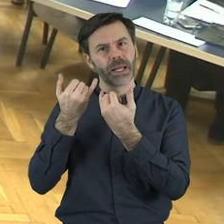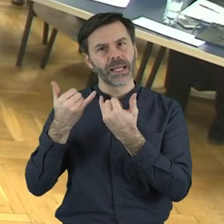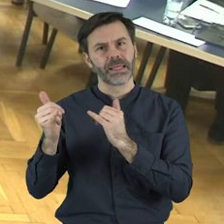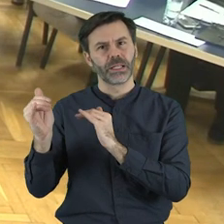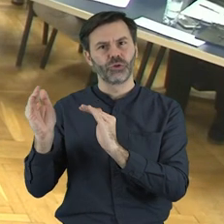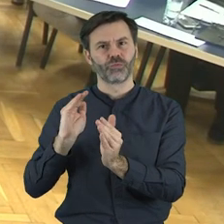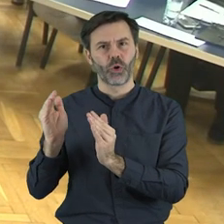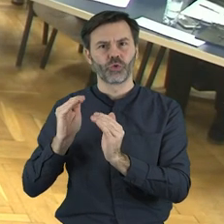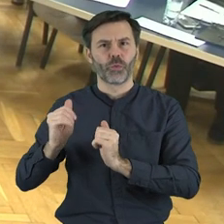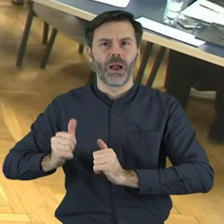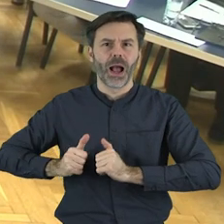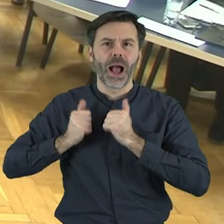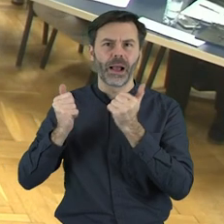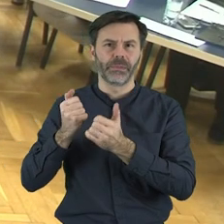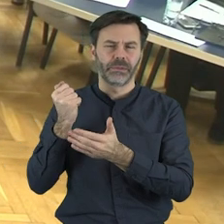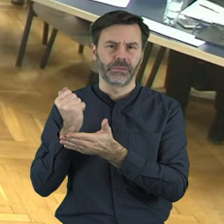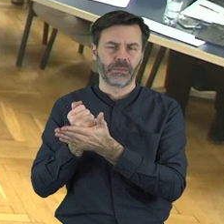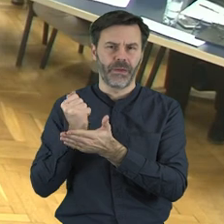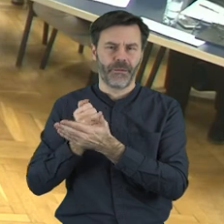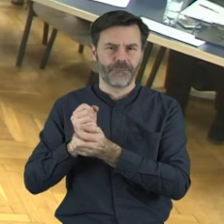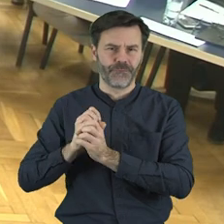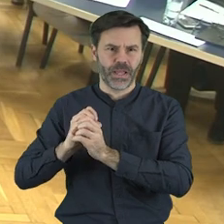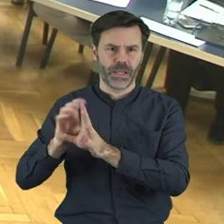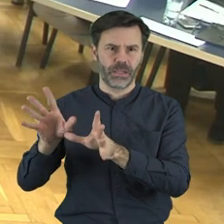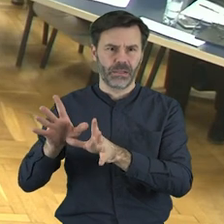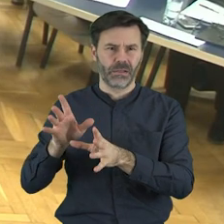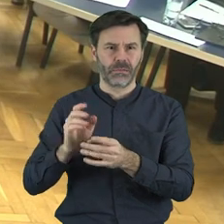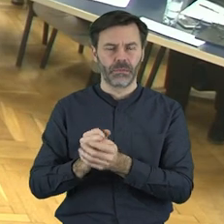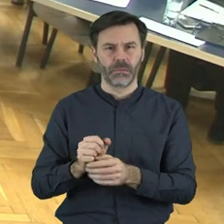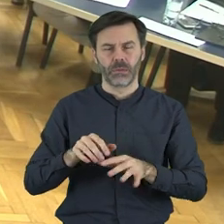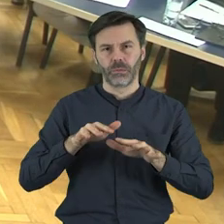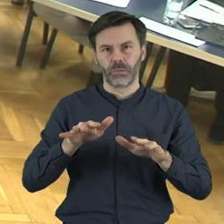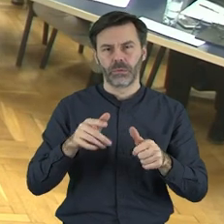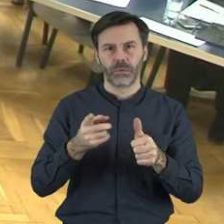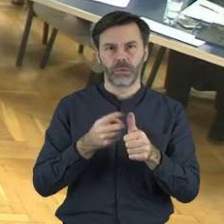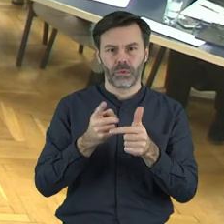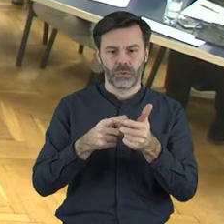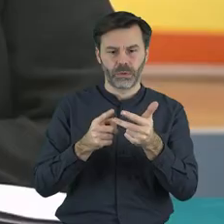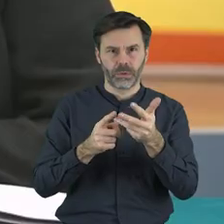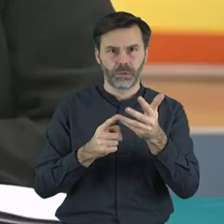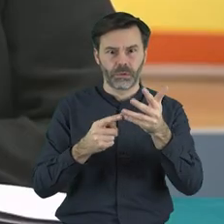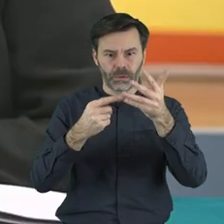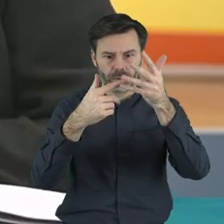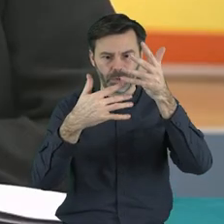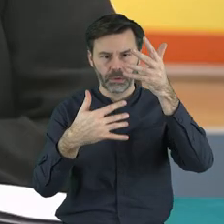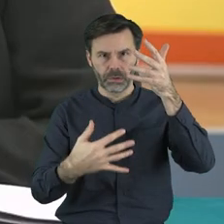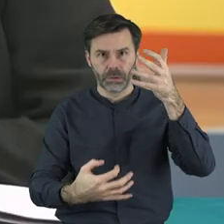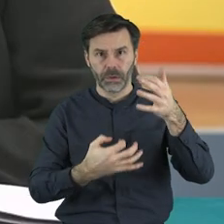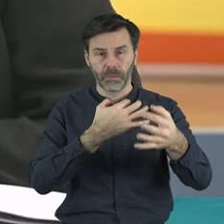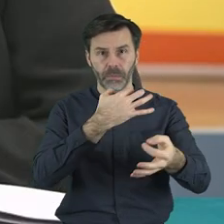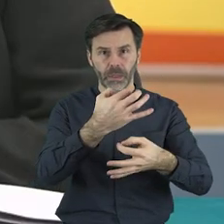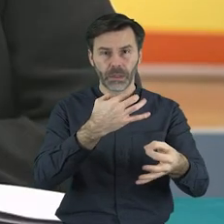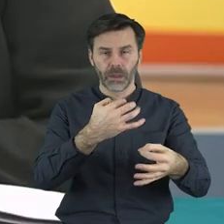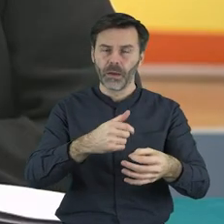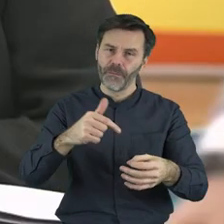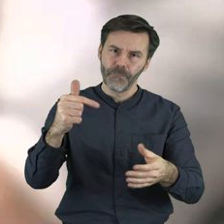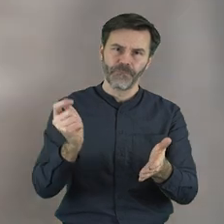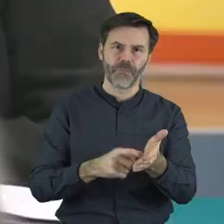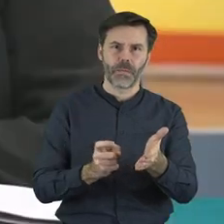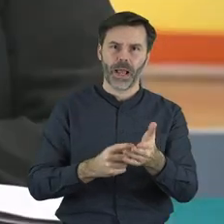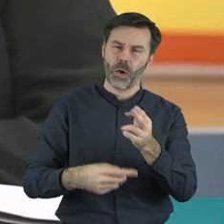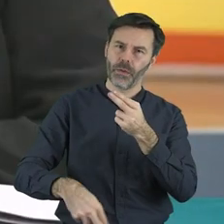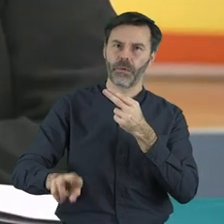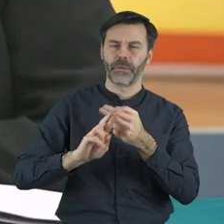te znaki zapytania, te pytania absolutnie wymagają odpowiedzi. Dziękuję. Dziękuję bardzo panie radny. Czy ktoś z państwa